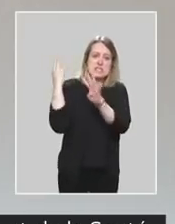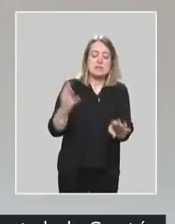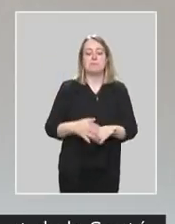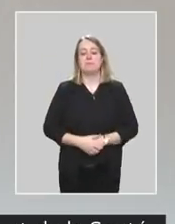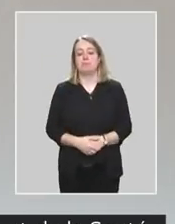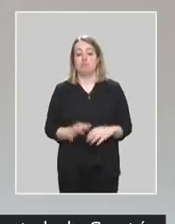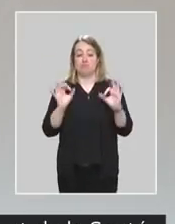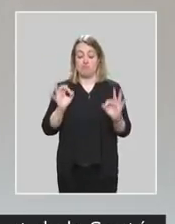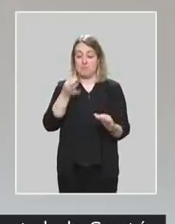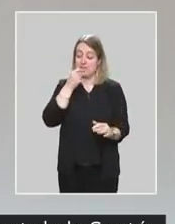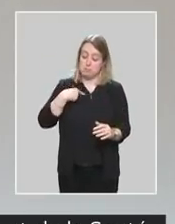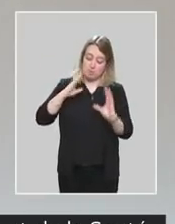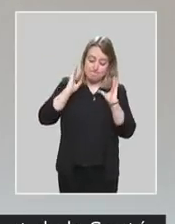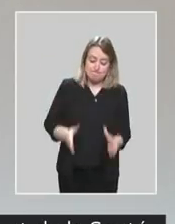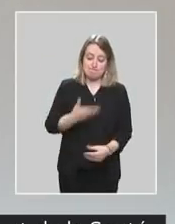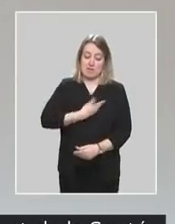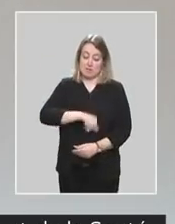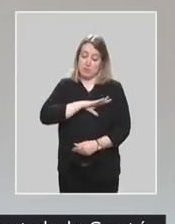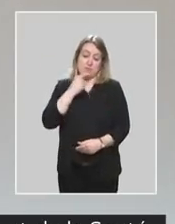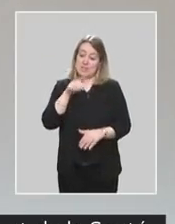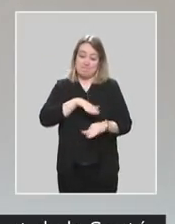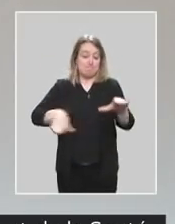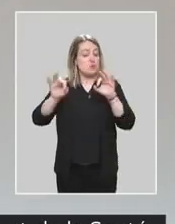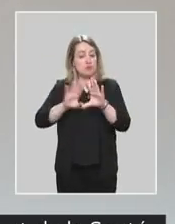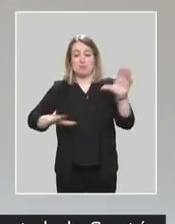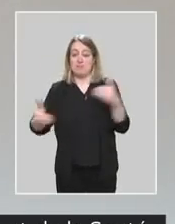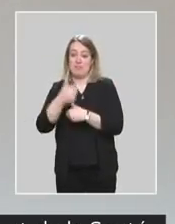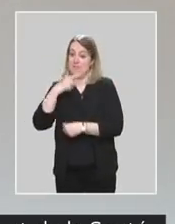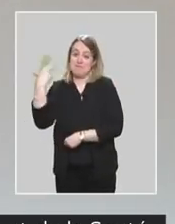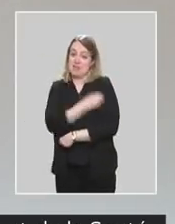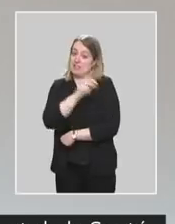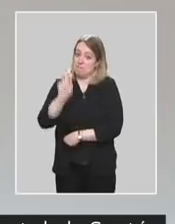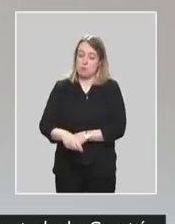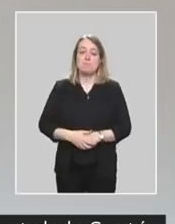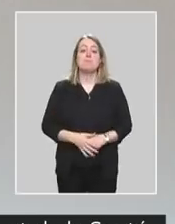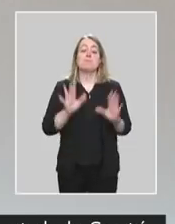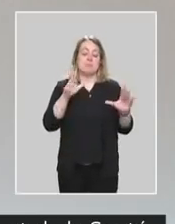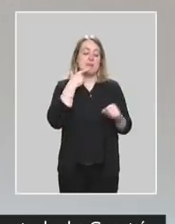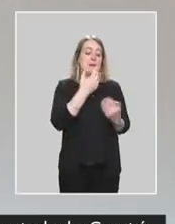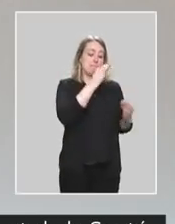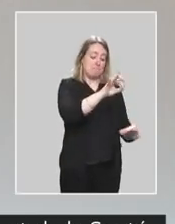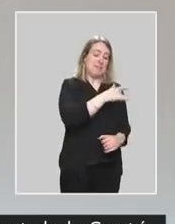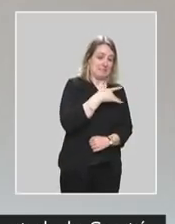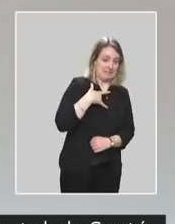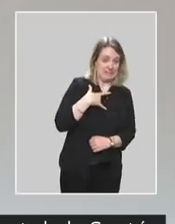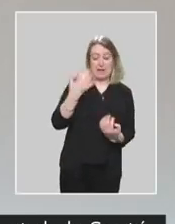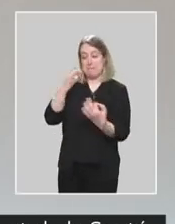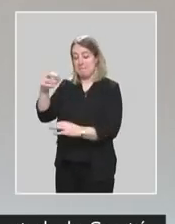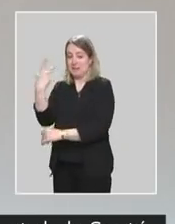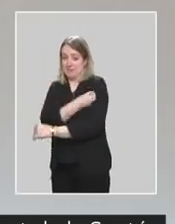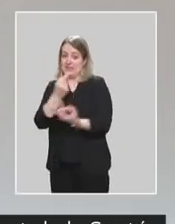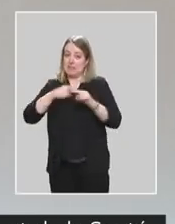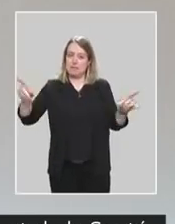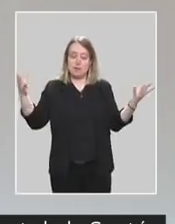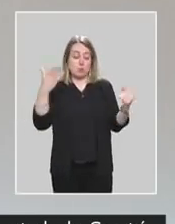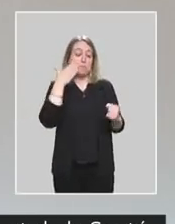choix de la responsabilité, c'est le choix de la vaccination. Néanmoins, la différence fondamentale entre le pass sanitaire et le pass vaccinal, c'est qu'il y a toujours la possibilité pour quelqu'un